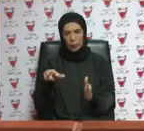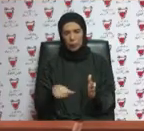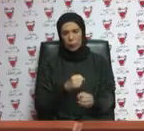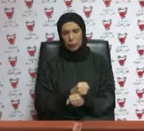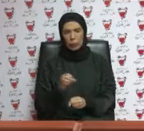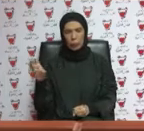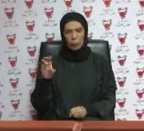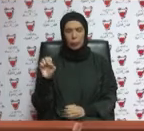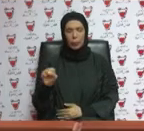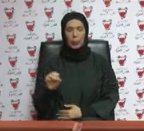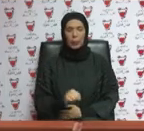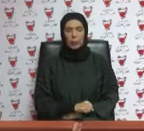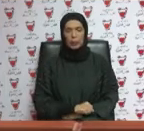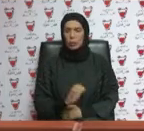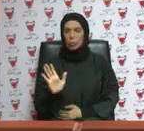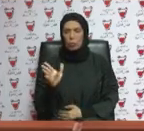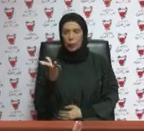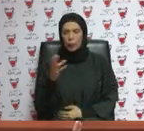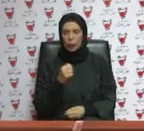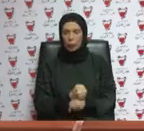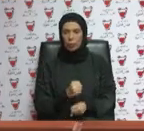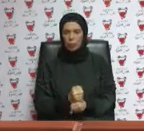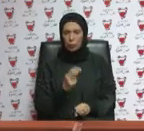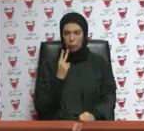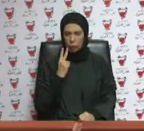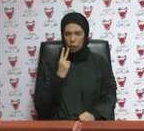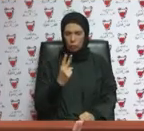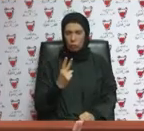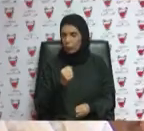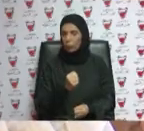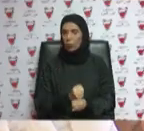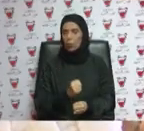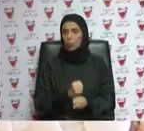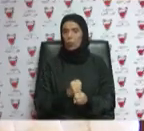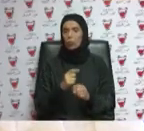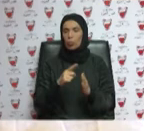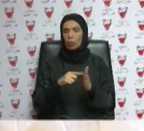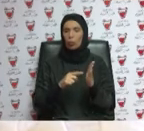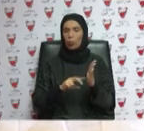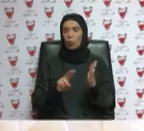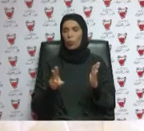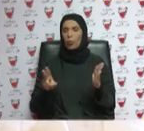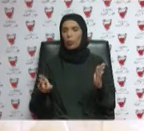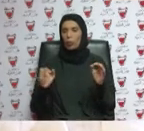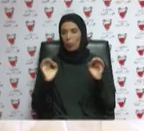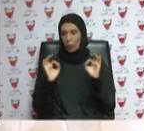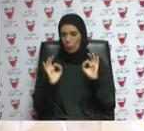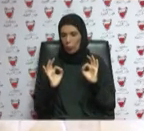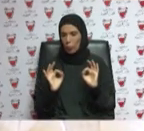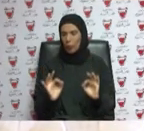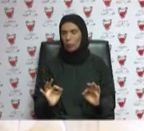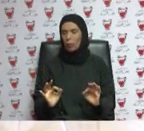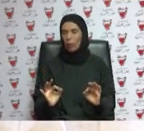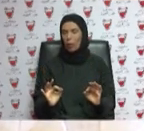القطاع الخاص، ايش بيصير؟ سنرى طوابير من العاطلين عند باب